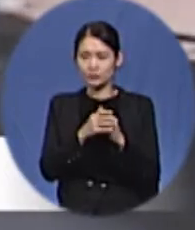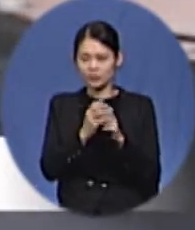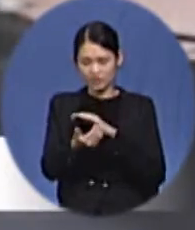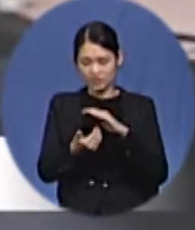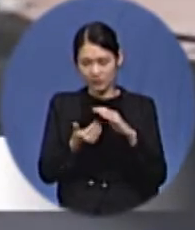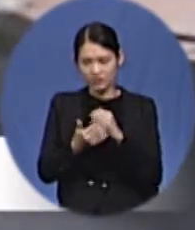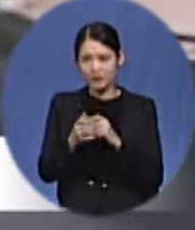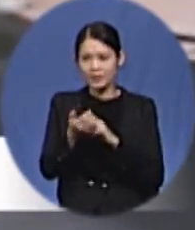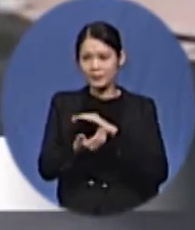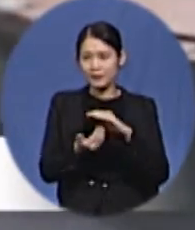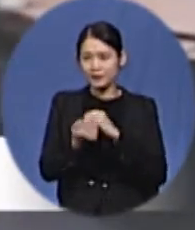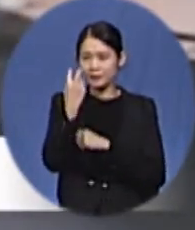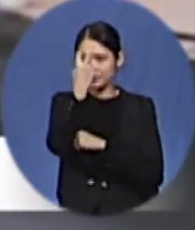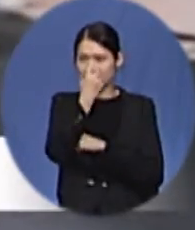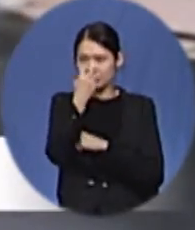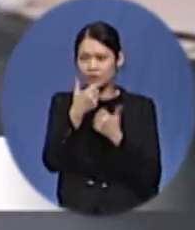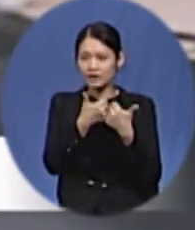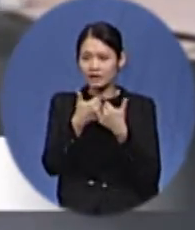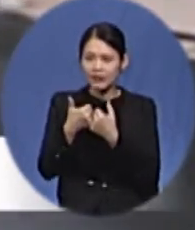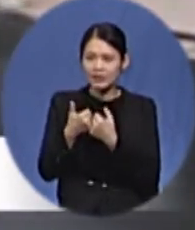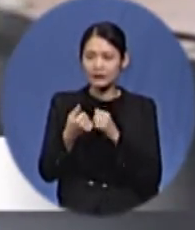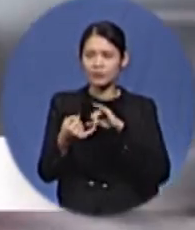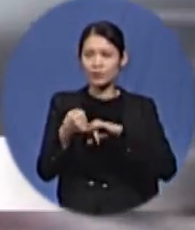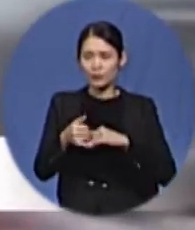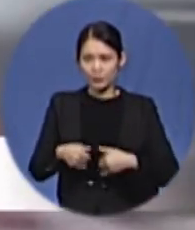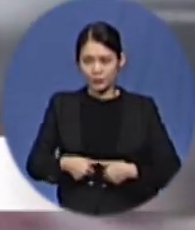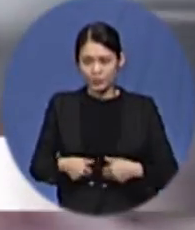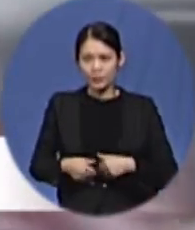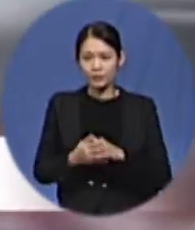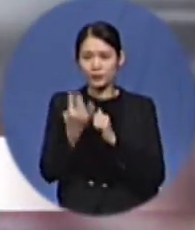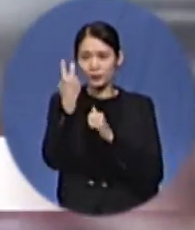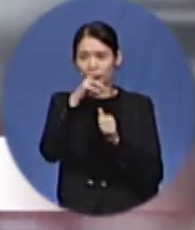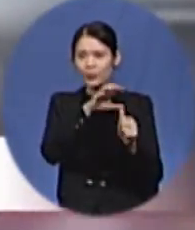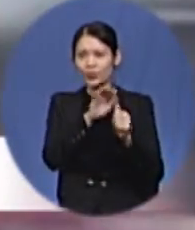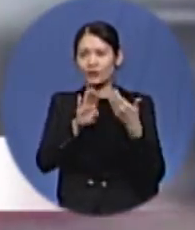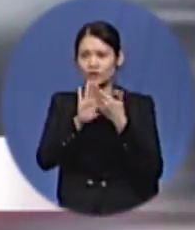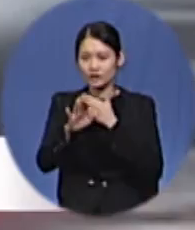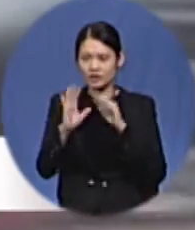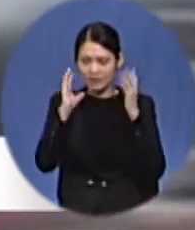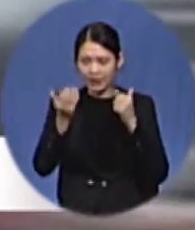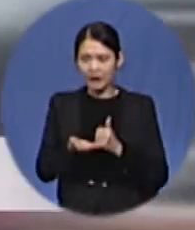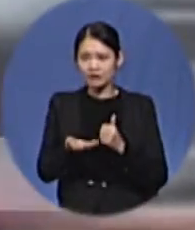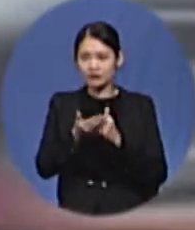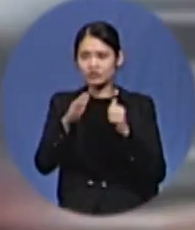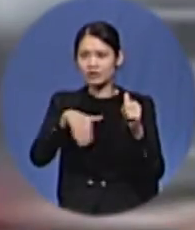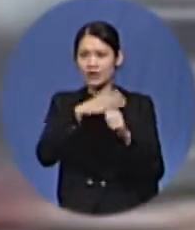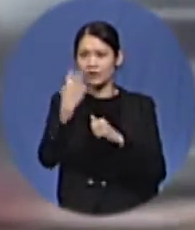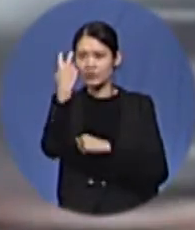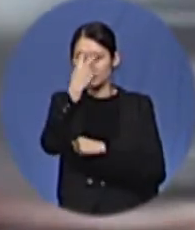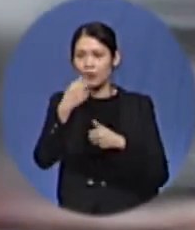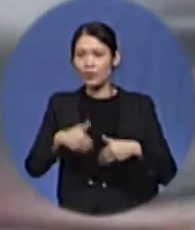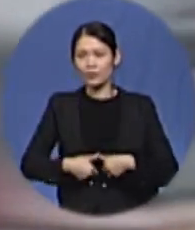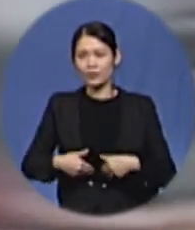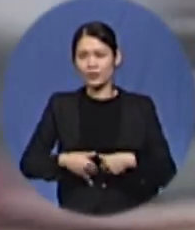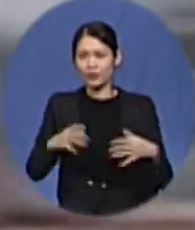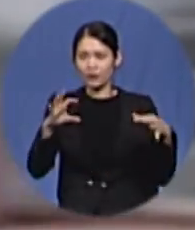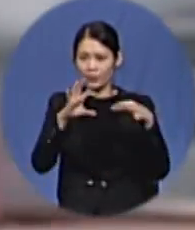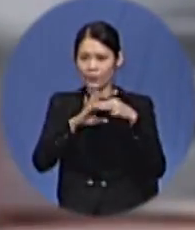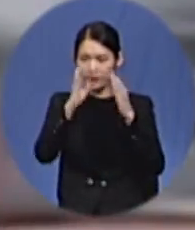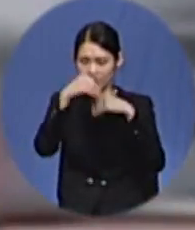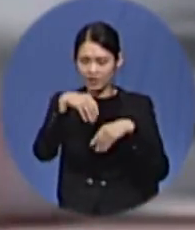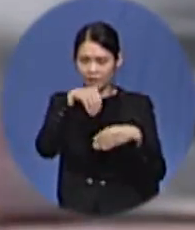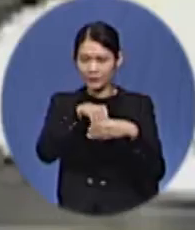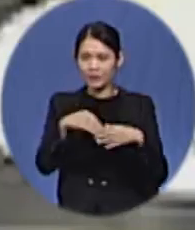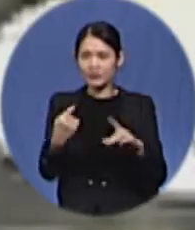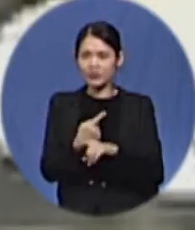지자체장이 사전 조사와 상담을 실시하고 보호조치 후에도 양육 상황을 점검해야 합니다. 이러한 내용을 담은